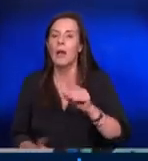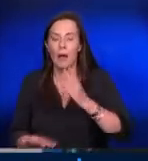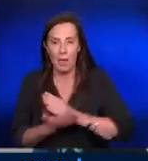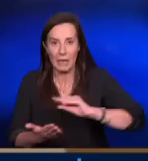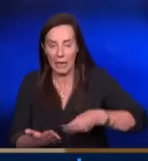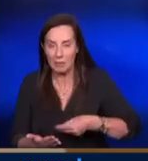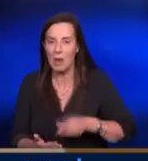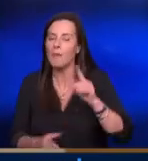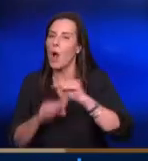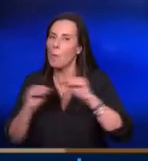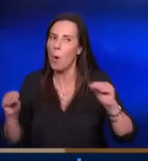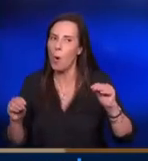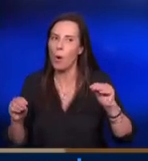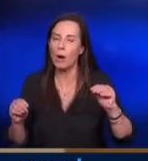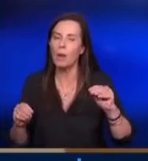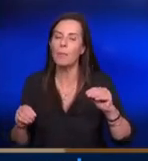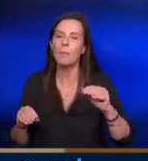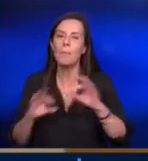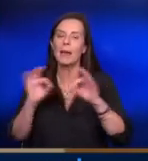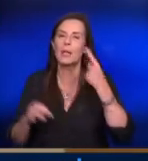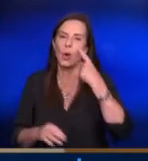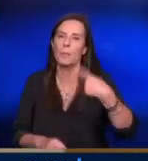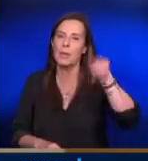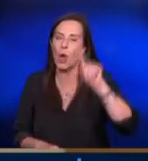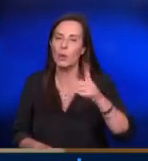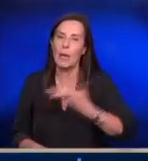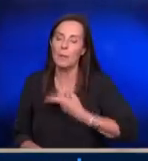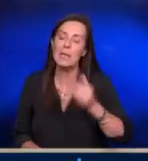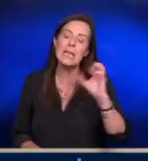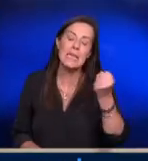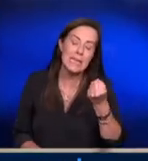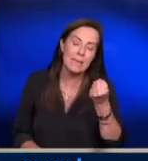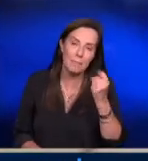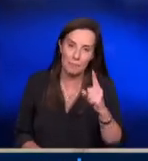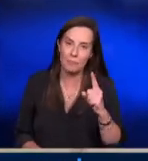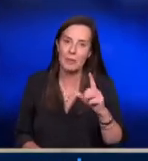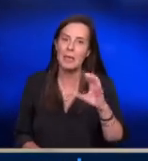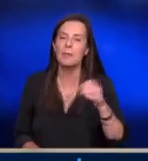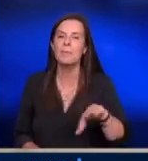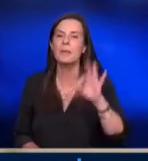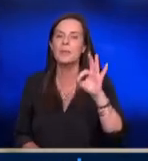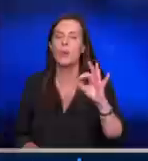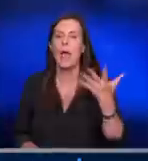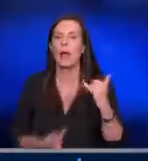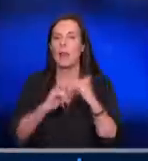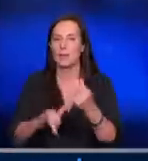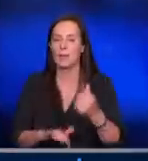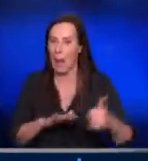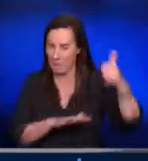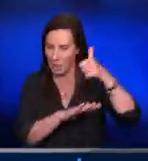נחתם, אבל המורים יראו את הכסף רק מחודש ינואר, וגם זה אם וכאשר, יימצא מקור תקציבי.